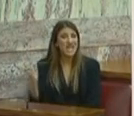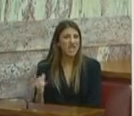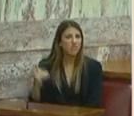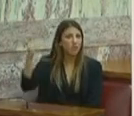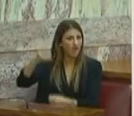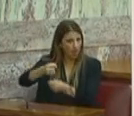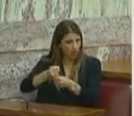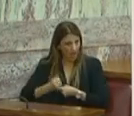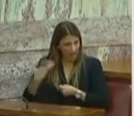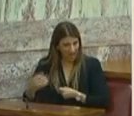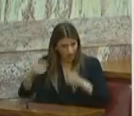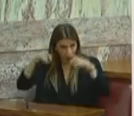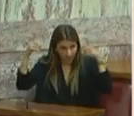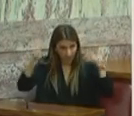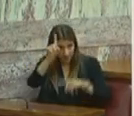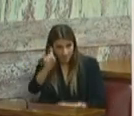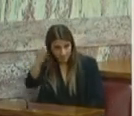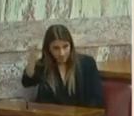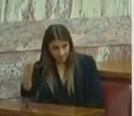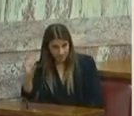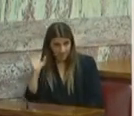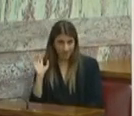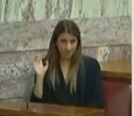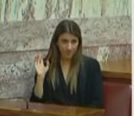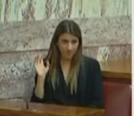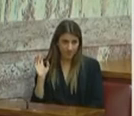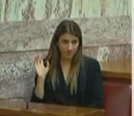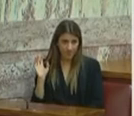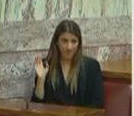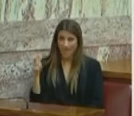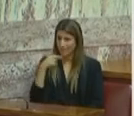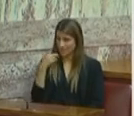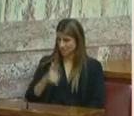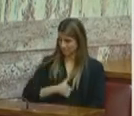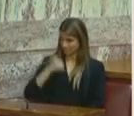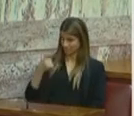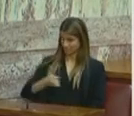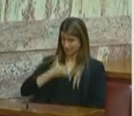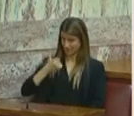Κορέας. Γι' αυτό να μην μας κάνετε τους υπερδημοκράτες και να μην μας εγκαλείτε.